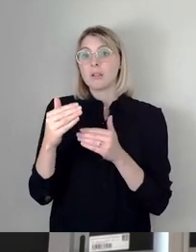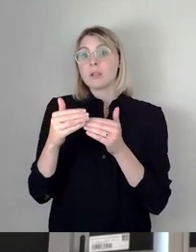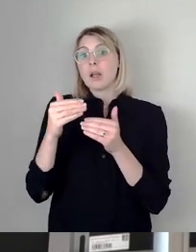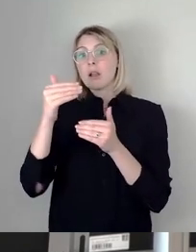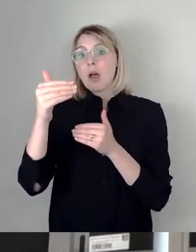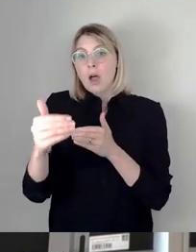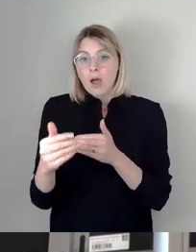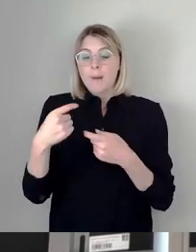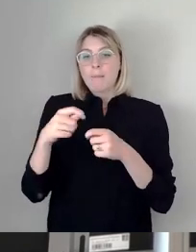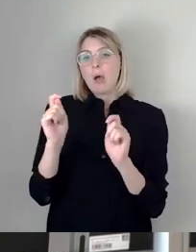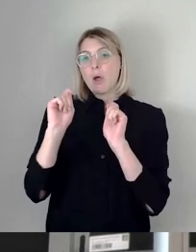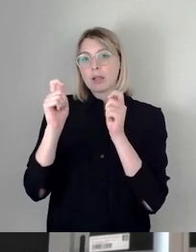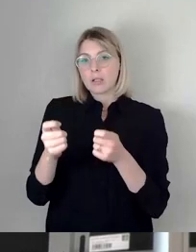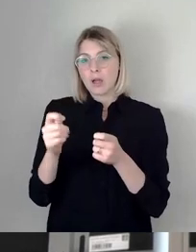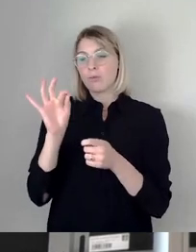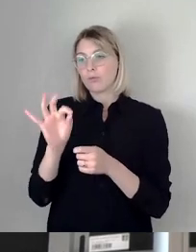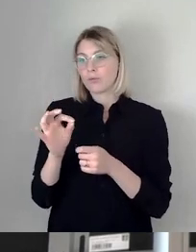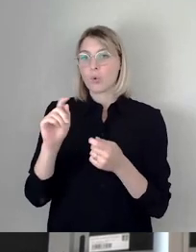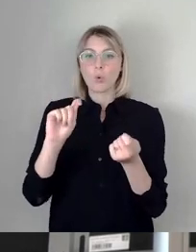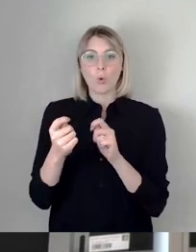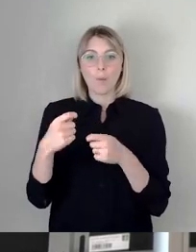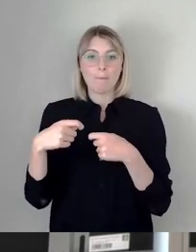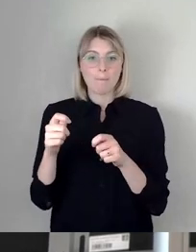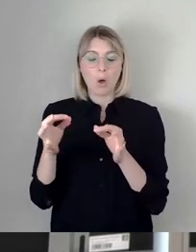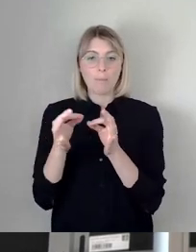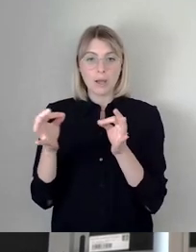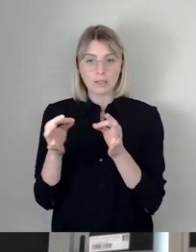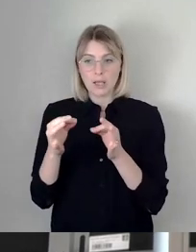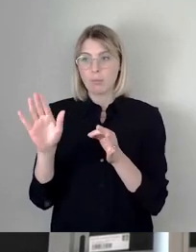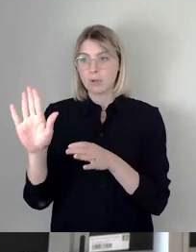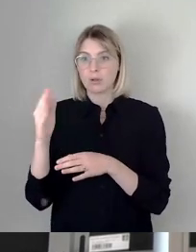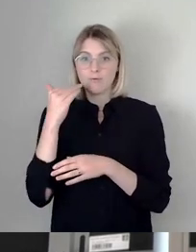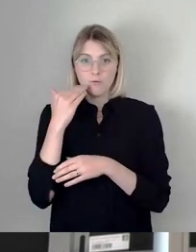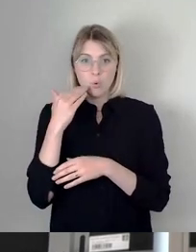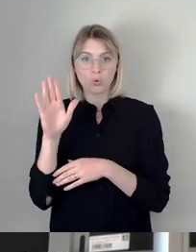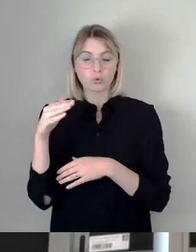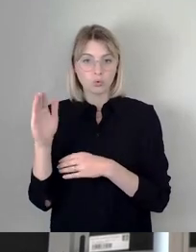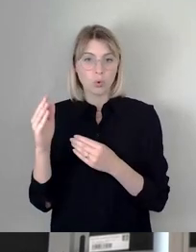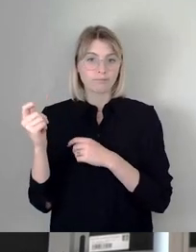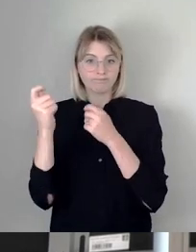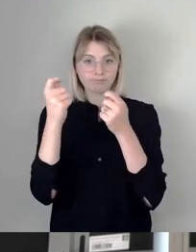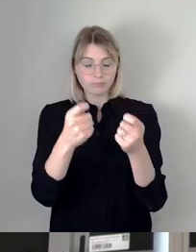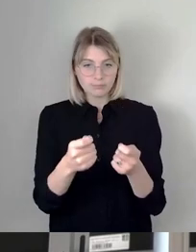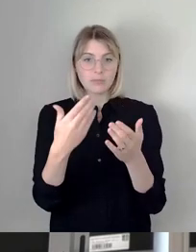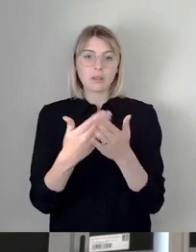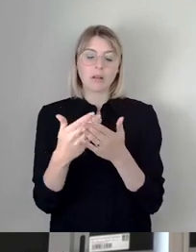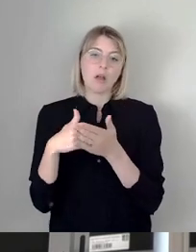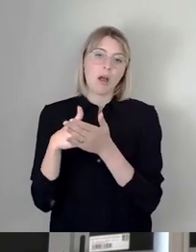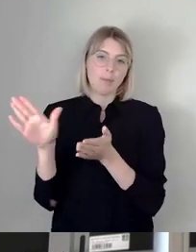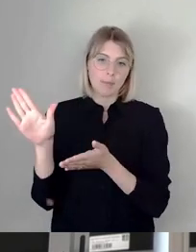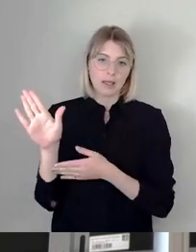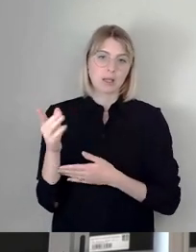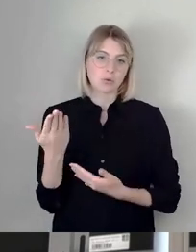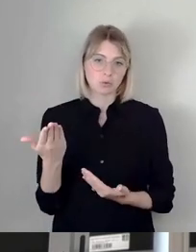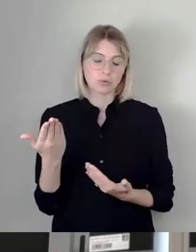für eine bereits durchgeführte Umbaumaßnahme in seiner Wohnung gestellt hat, welcher durch die Bauaufsicht dann abgelehnt wurde. Der Eigentümer legte dann Widerspruch